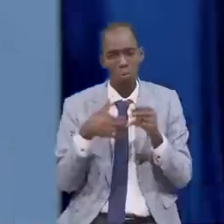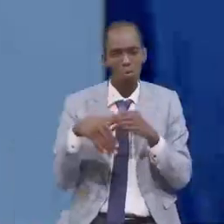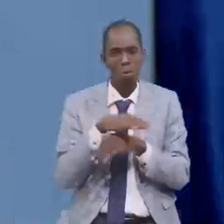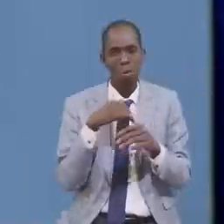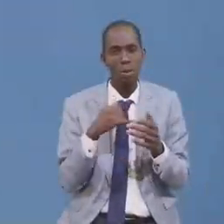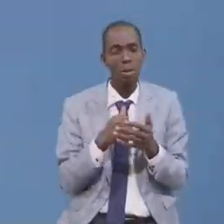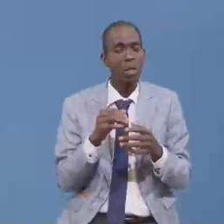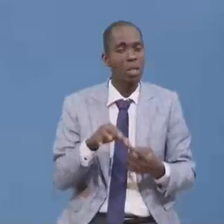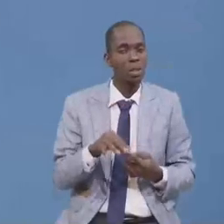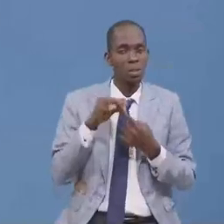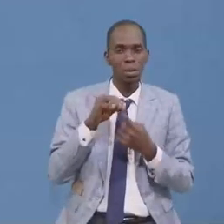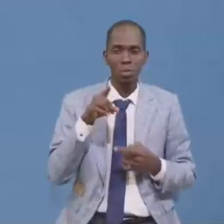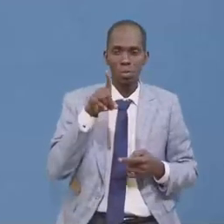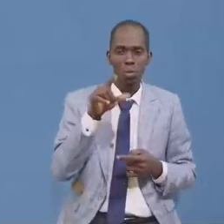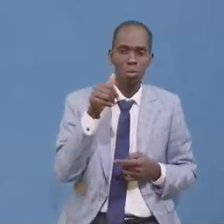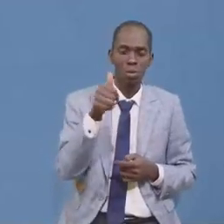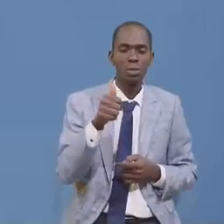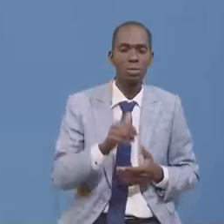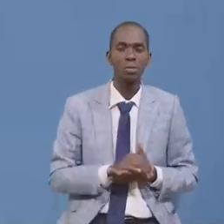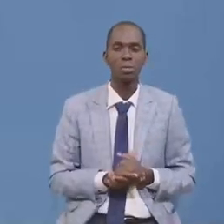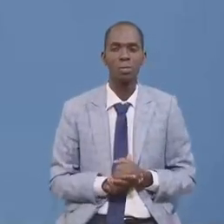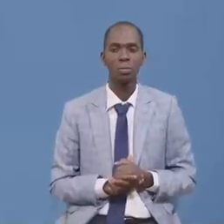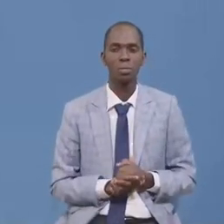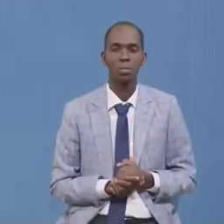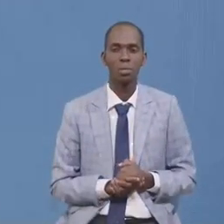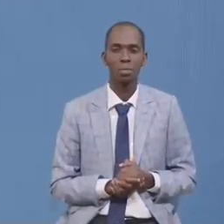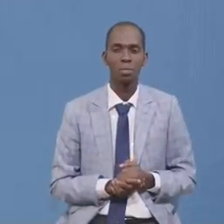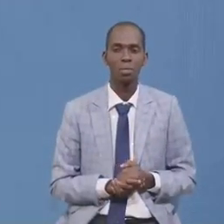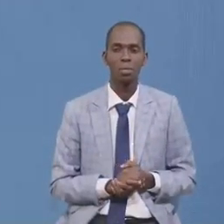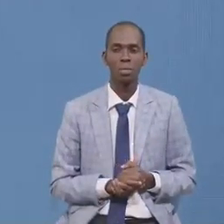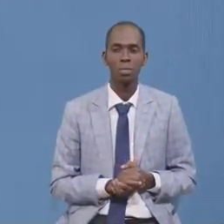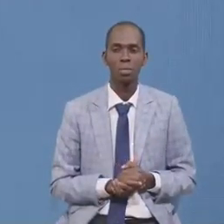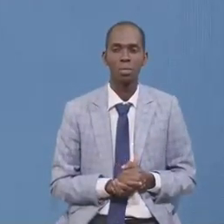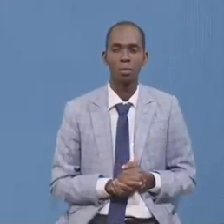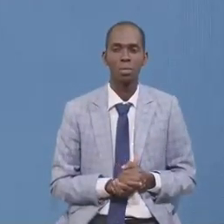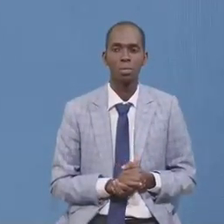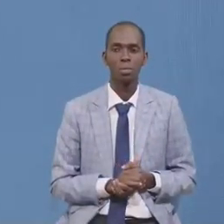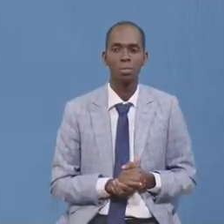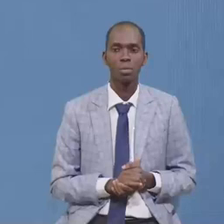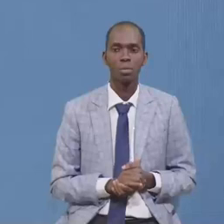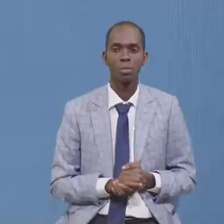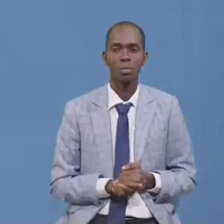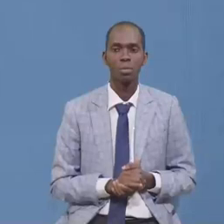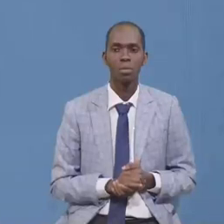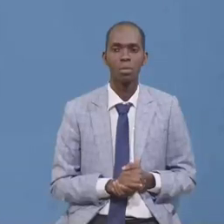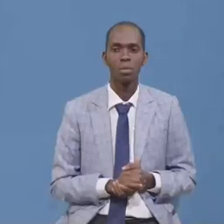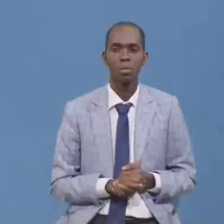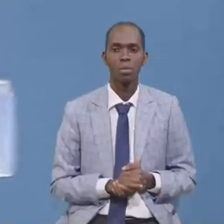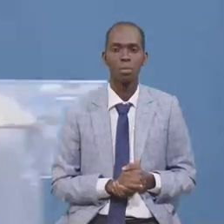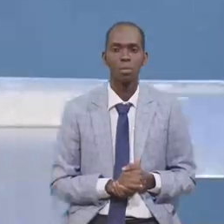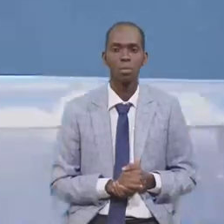Vos trésors, vos triomphes, ce que vous avez acquis à la sueur de votre front, personne ne peut veiller sur ça plus que vous-même.